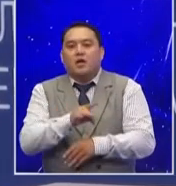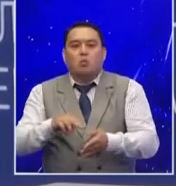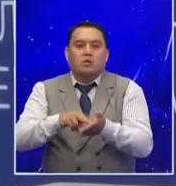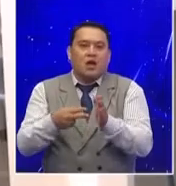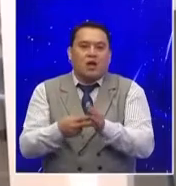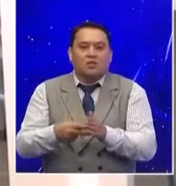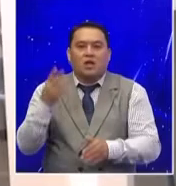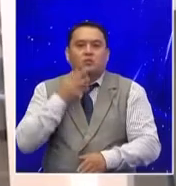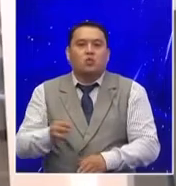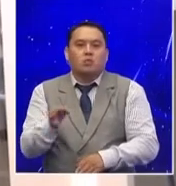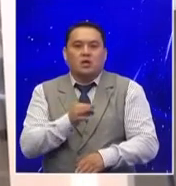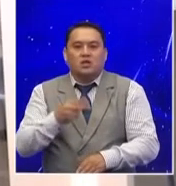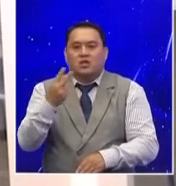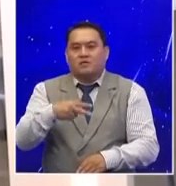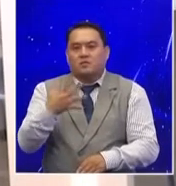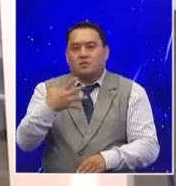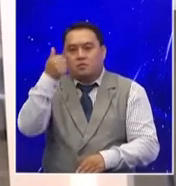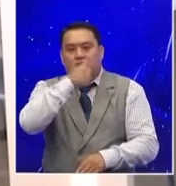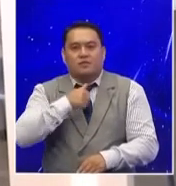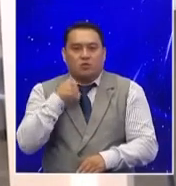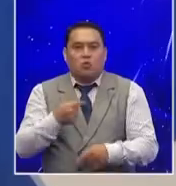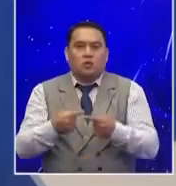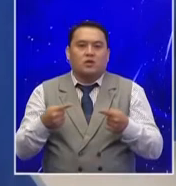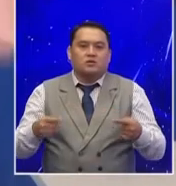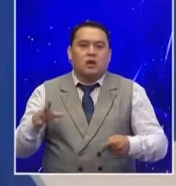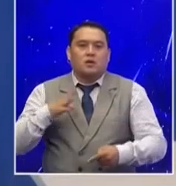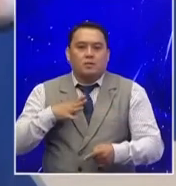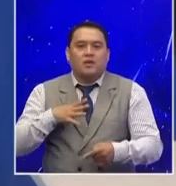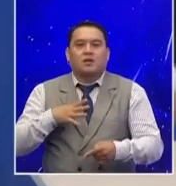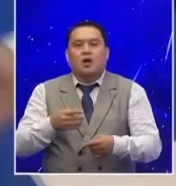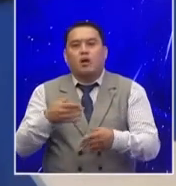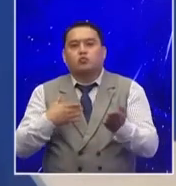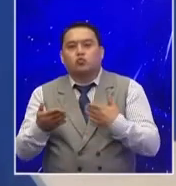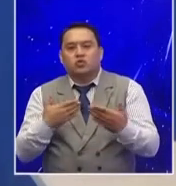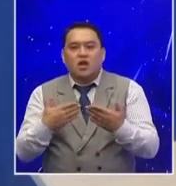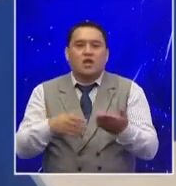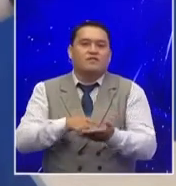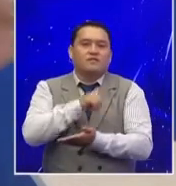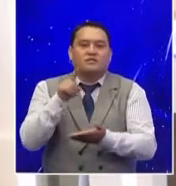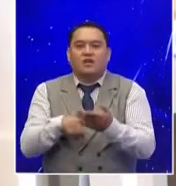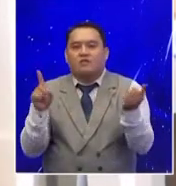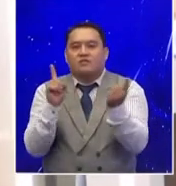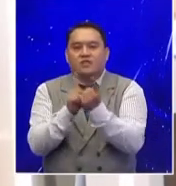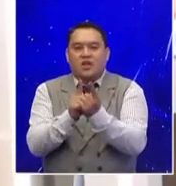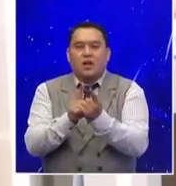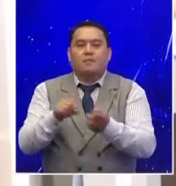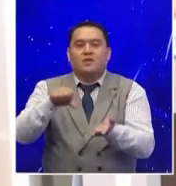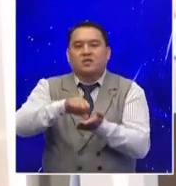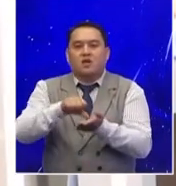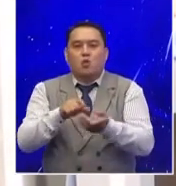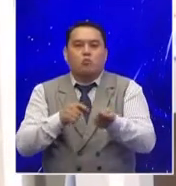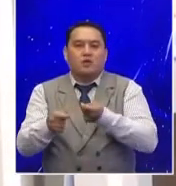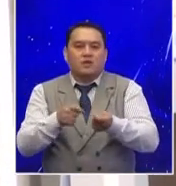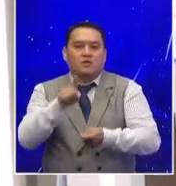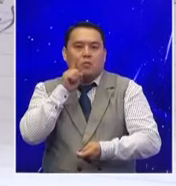плана цифровизации Алматинской области до 2025 года – эти и другие темы стали предметом обсуждения на встрече с представителями